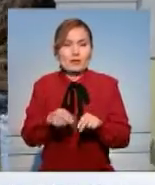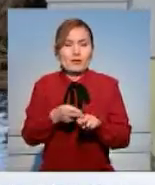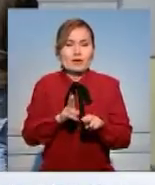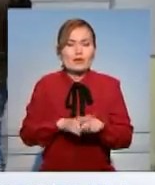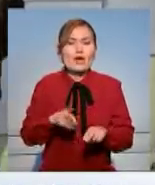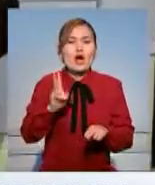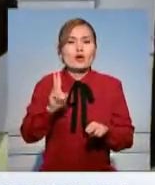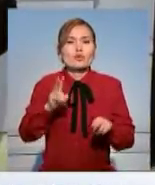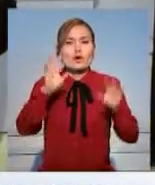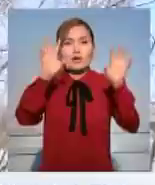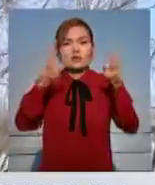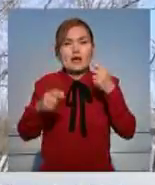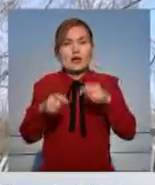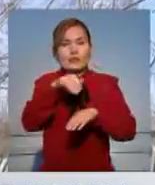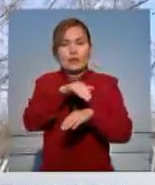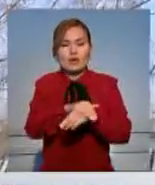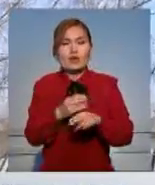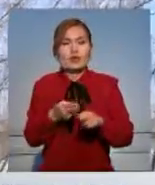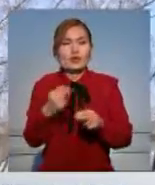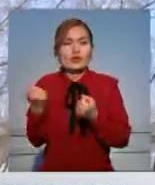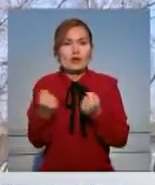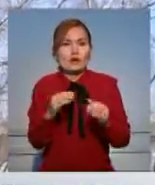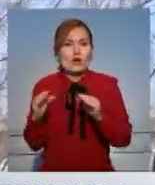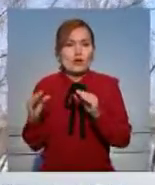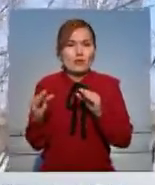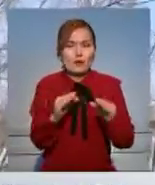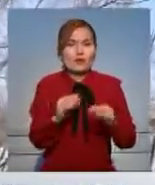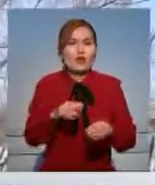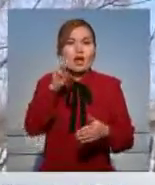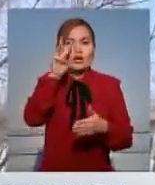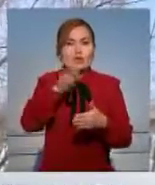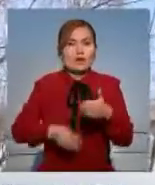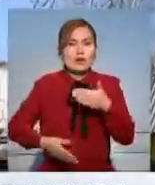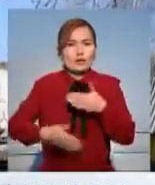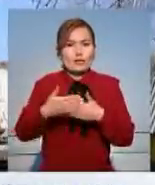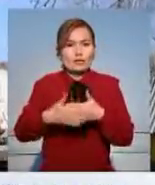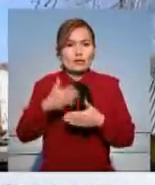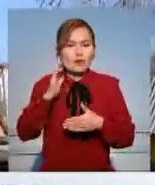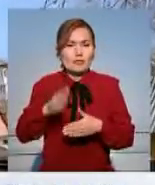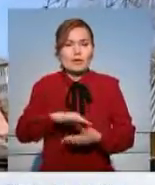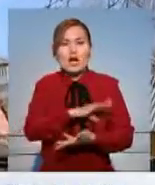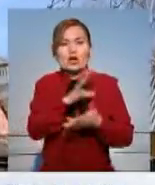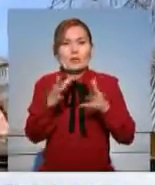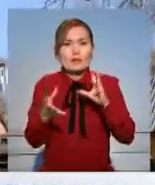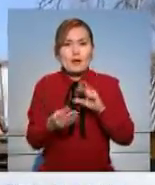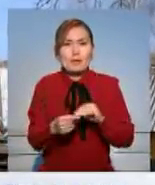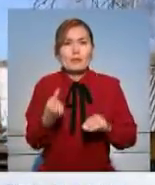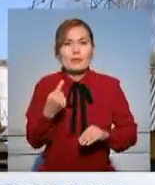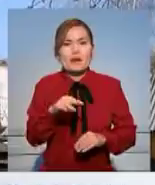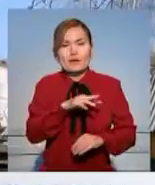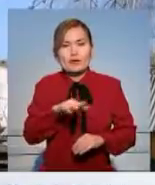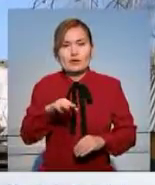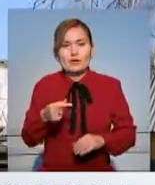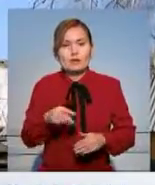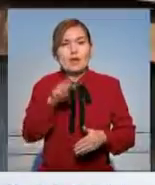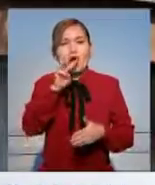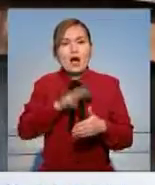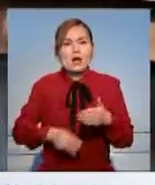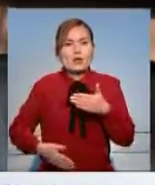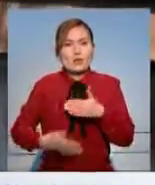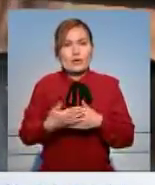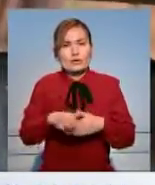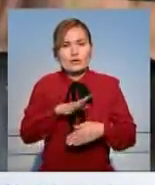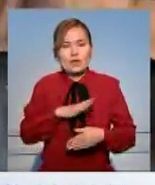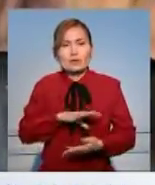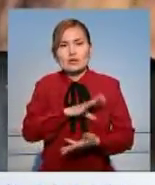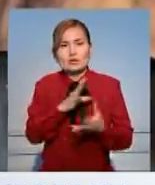қойылған гараж иелеріне бірнеше мәрте ескертуде жасалған. Алайда құлақ асқандары шамалы. Оларға жалпы сомасы 1 миллион теңгеге айыппұл да